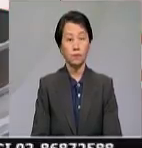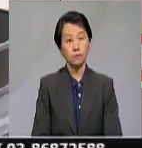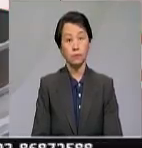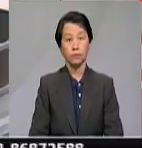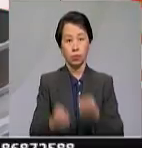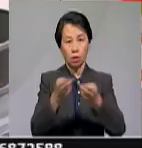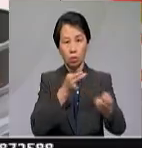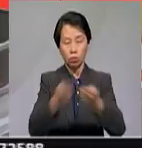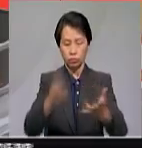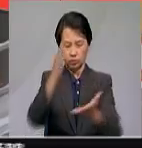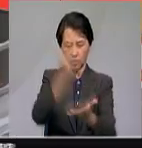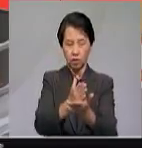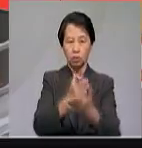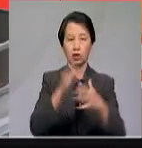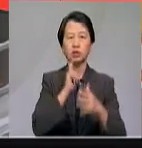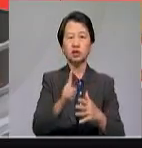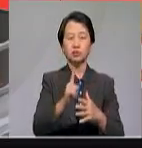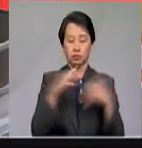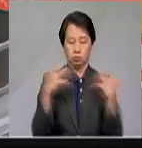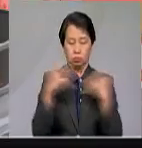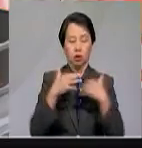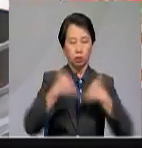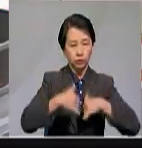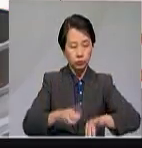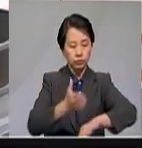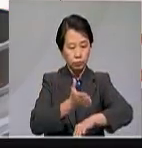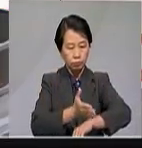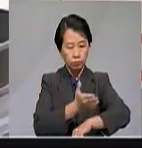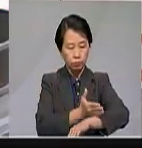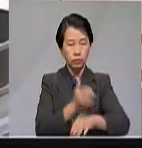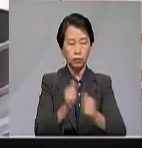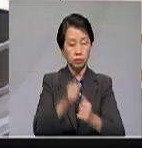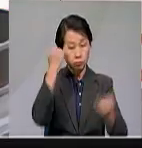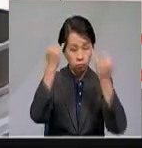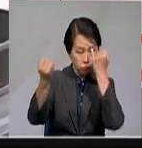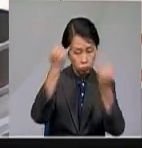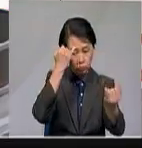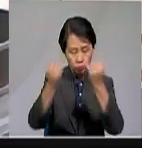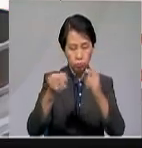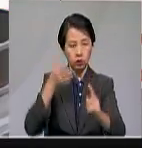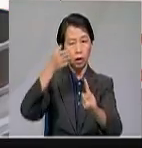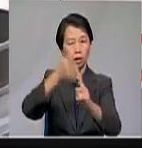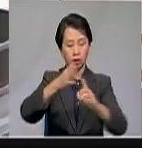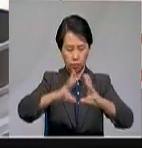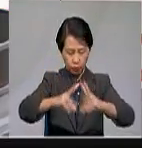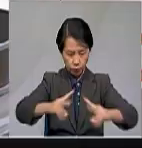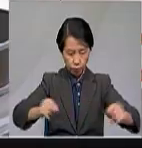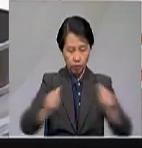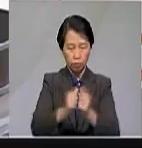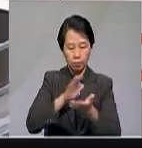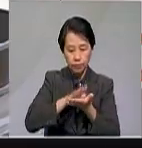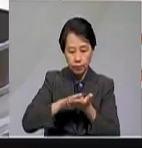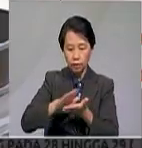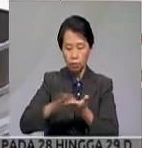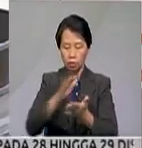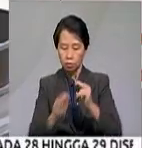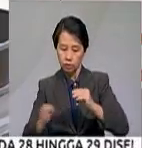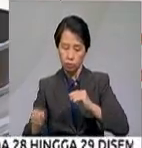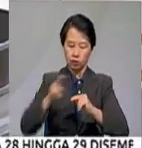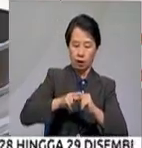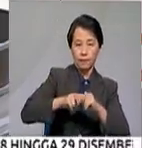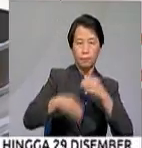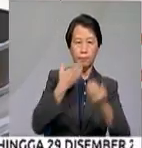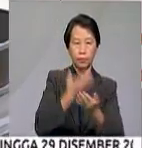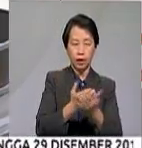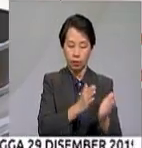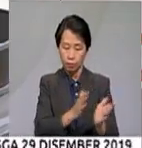Baik, usaha memerangi Islamofobia terus diperkasa dengan inisiatif-inisiatif ke arah menanganinya diperkemas dan ditambah baik